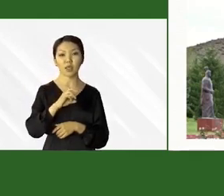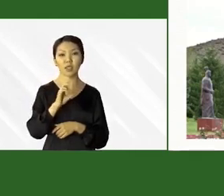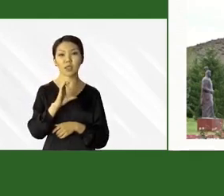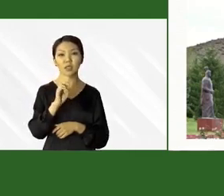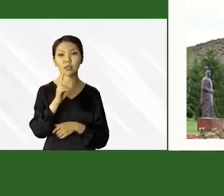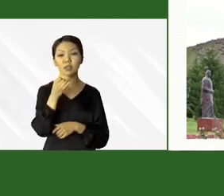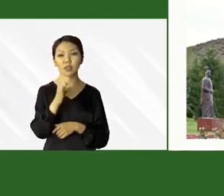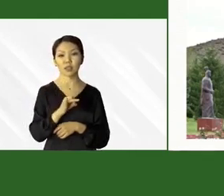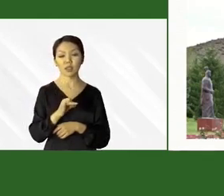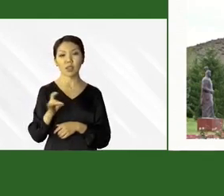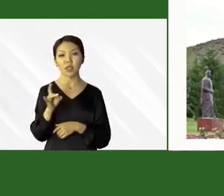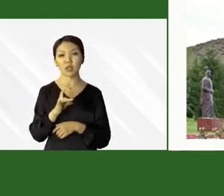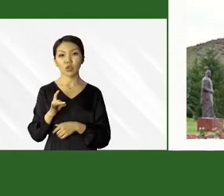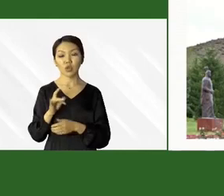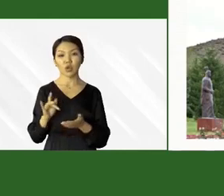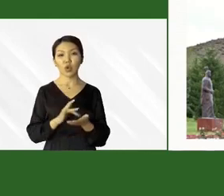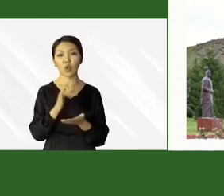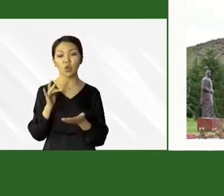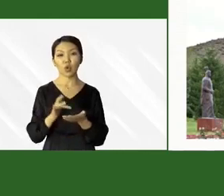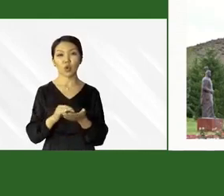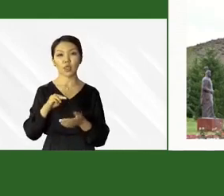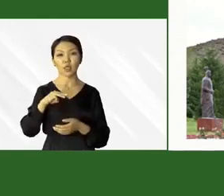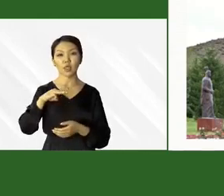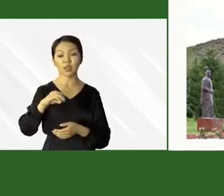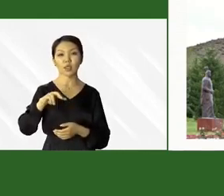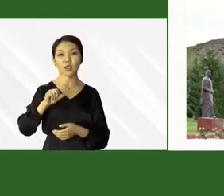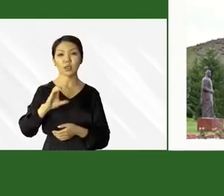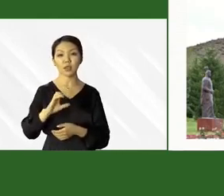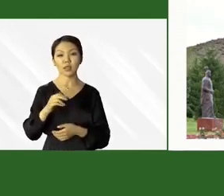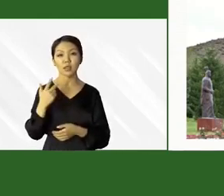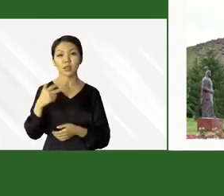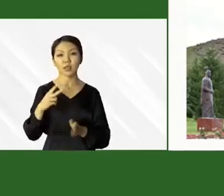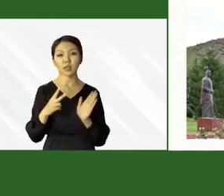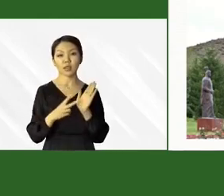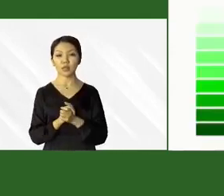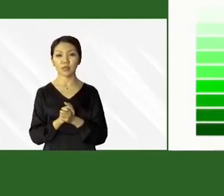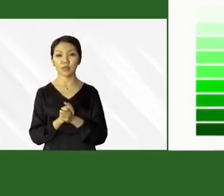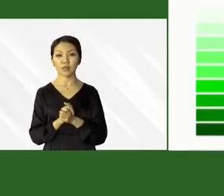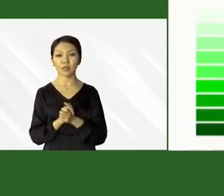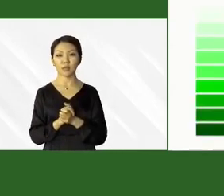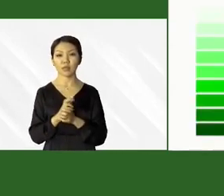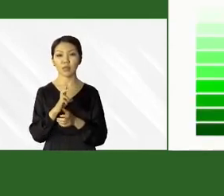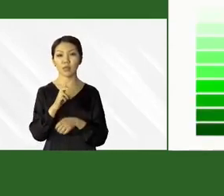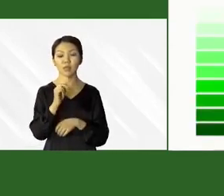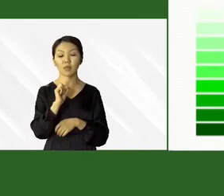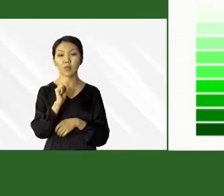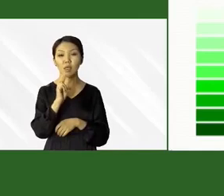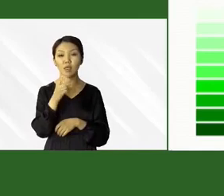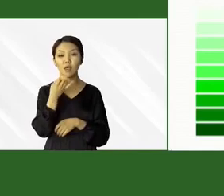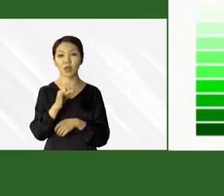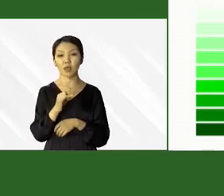Город областного подчинения, город Талас, 37 сельских округов. Бакай-Атинский